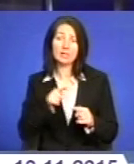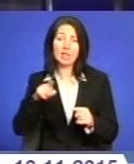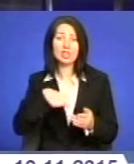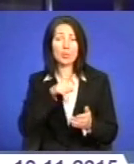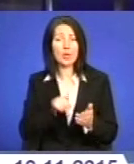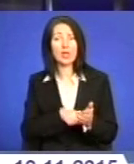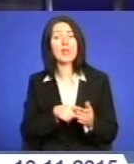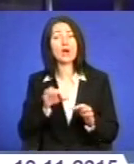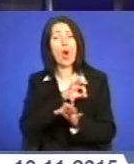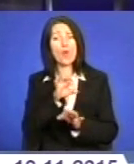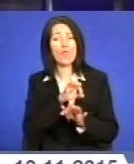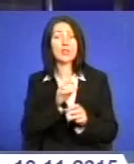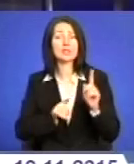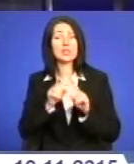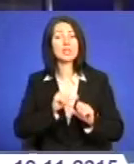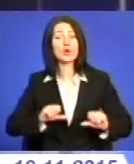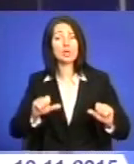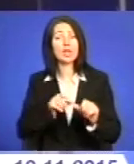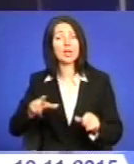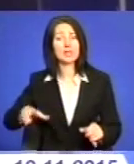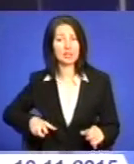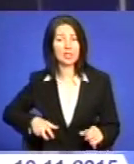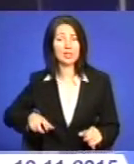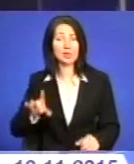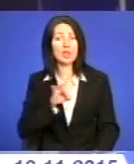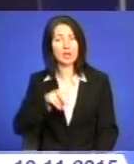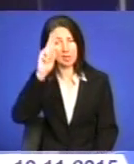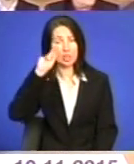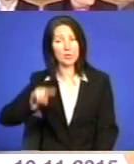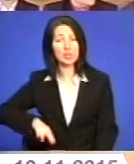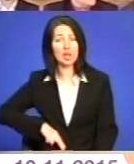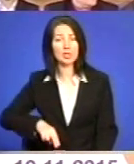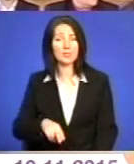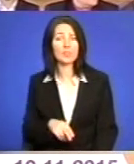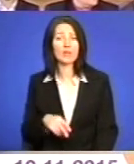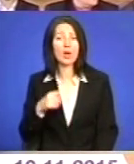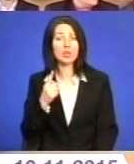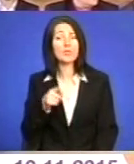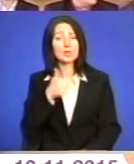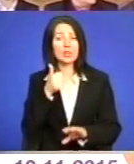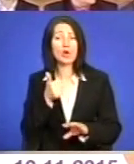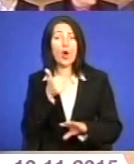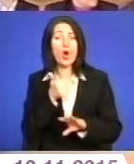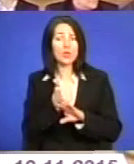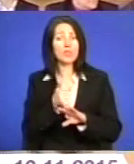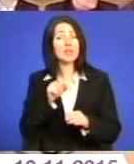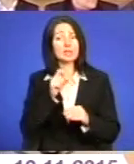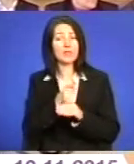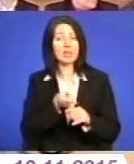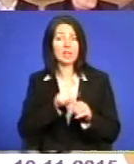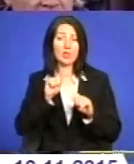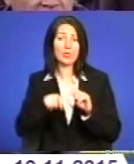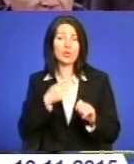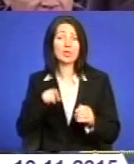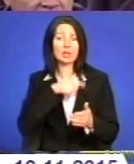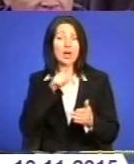засіданні колегії Заліщицької районної адміністрації. Подробиці у сюжеті. Одним із основних завдань, яке порушували на колегії